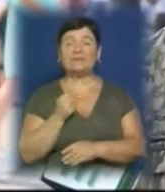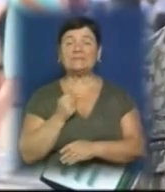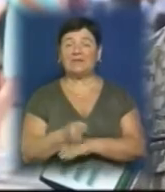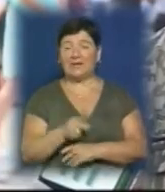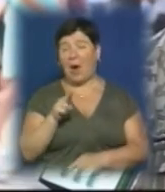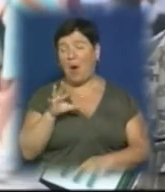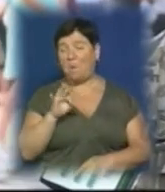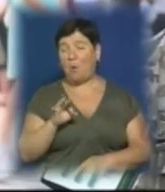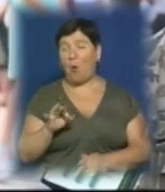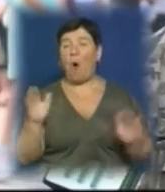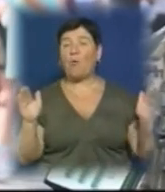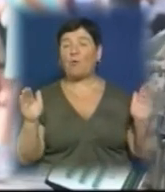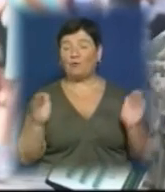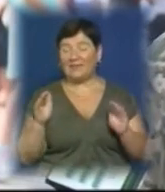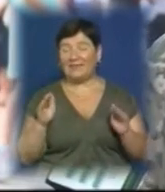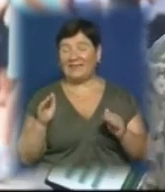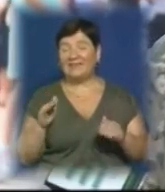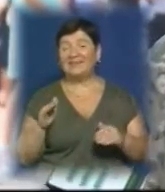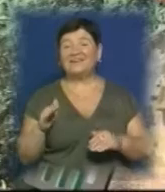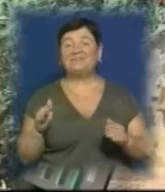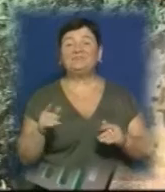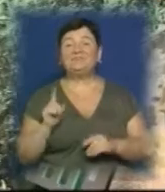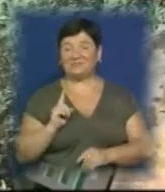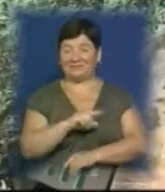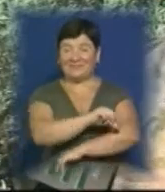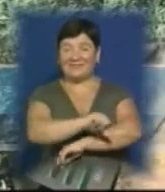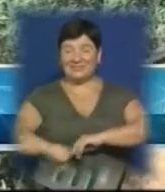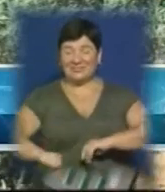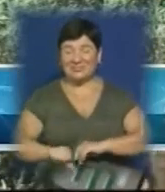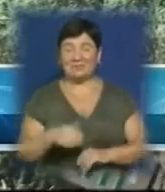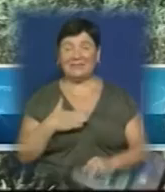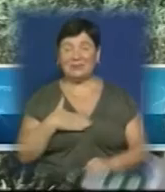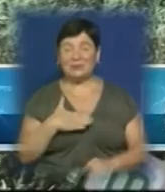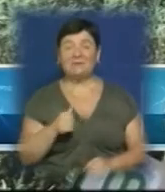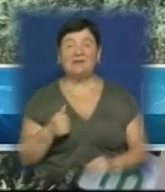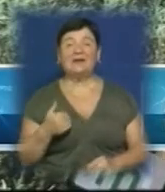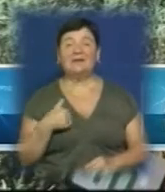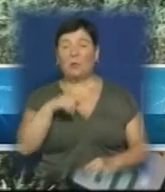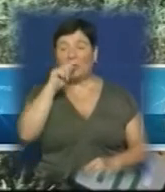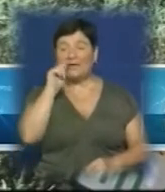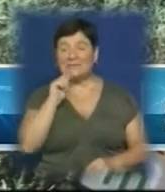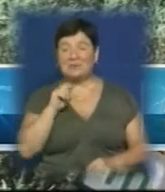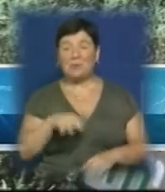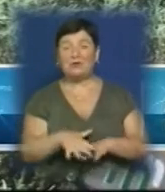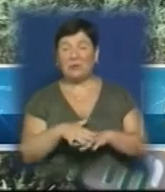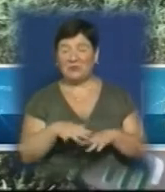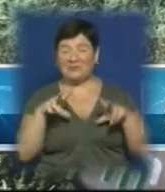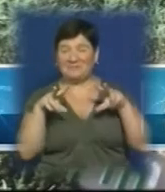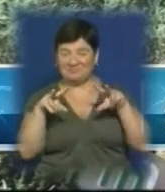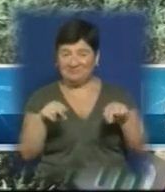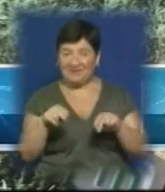по охороні священних рубежів нашої держави. Зараз склав присягу на вірність українському народові